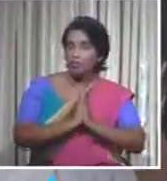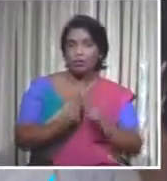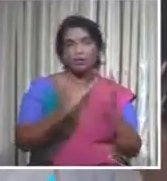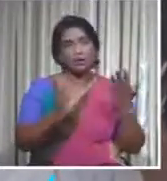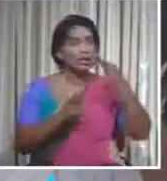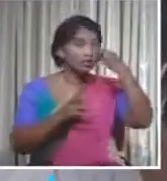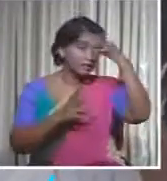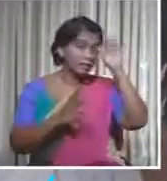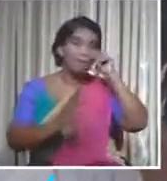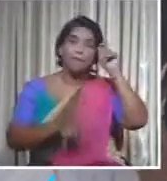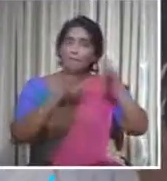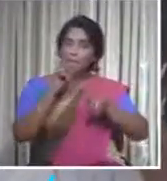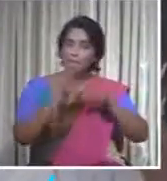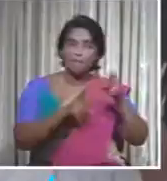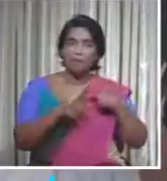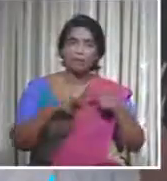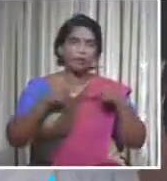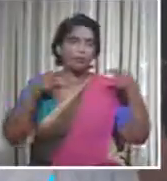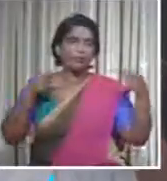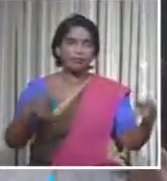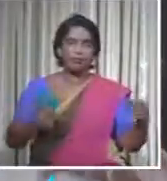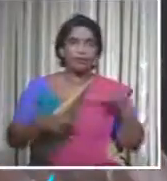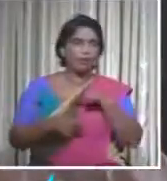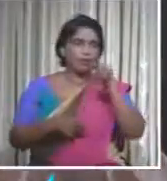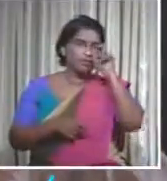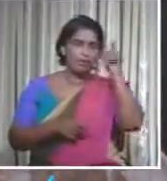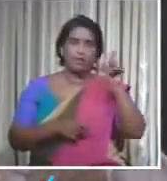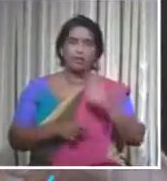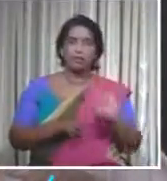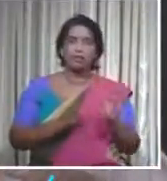नई आना तुद इल